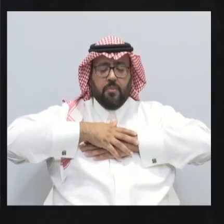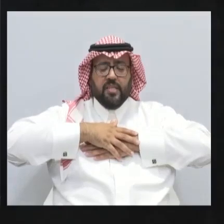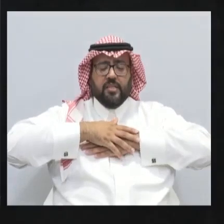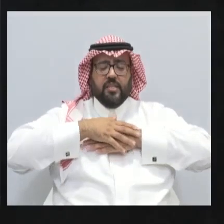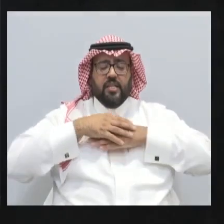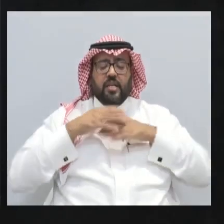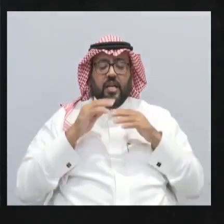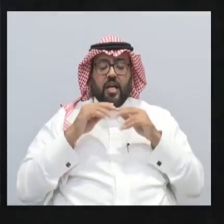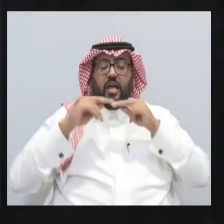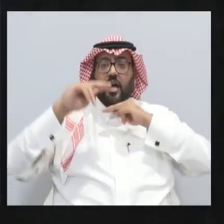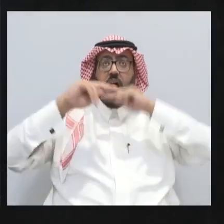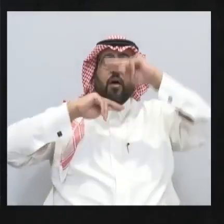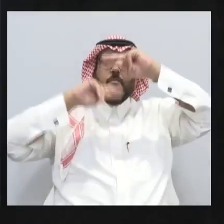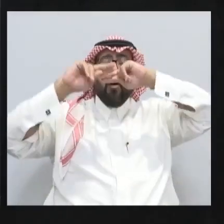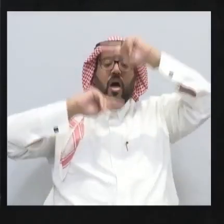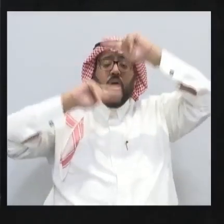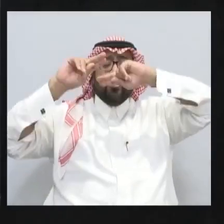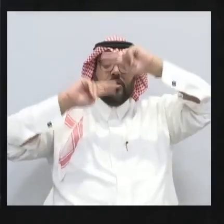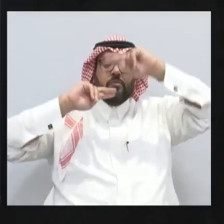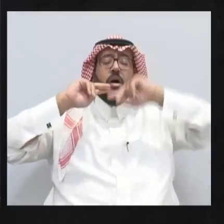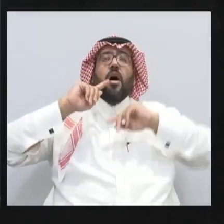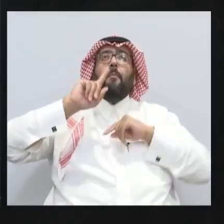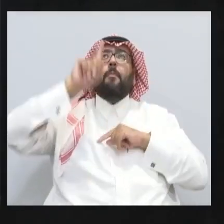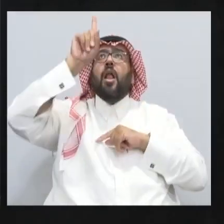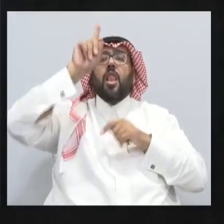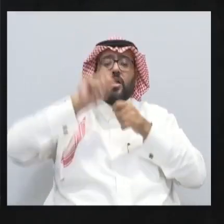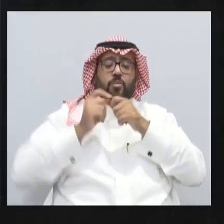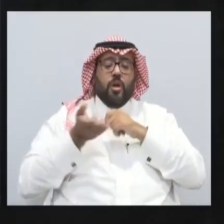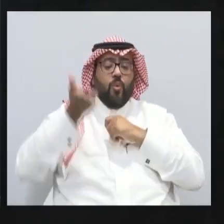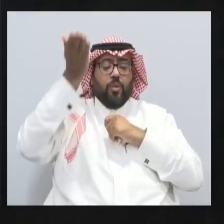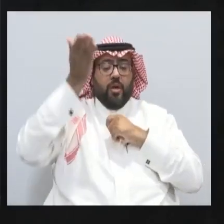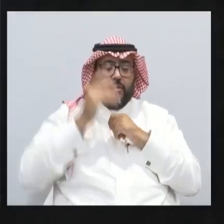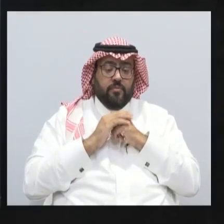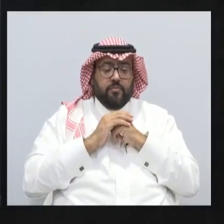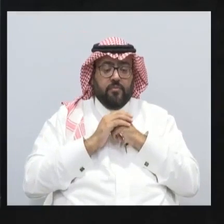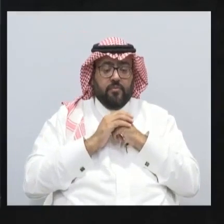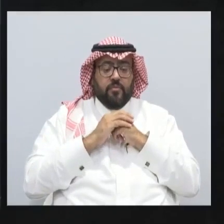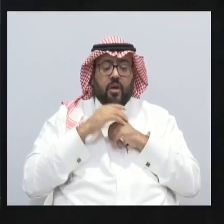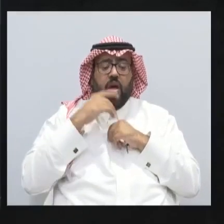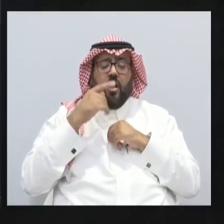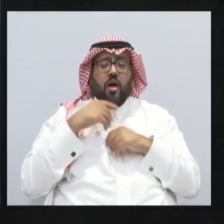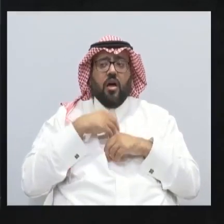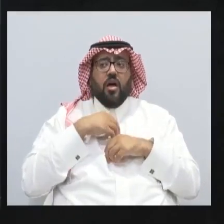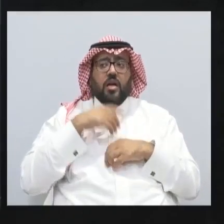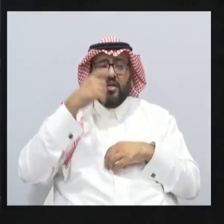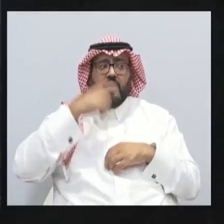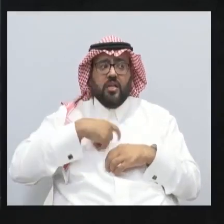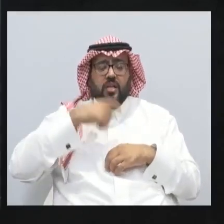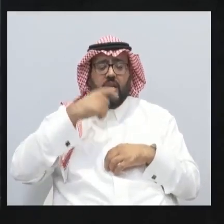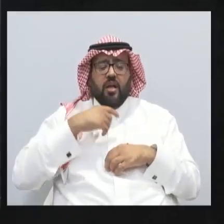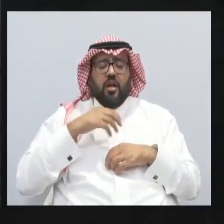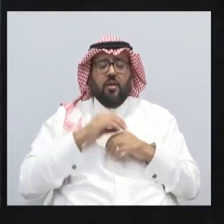في المخاطبه مع الله جل جل جلاله احاديث واثار في نفس الصلاه